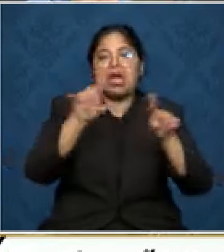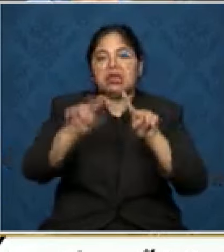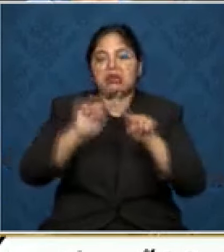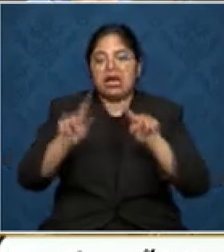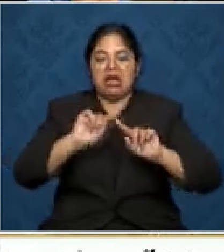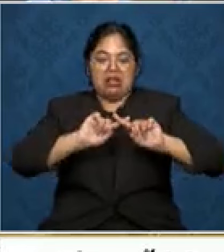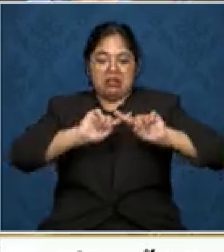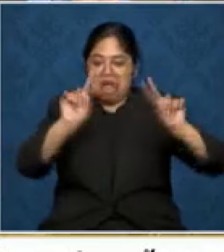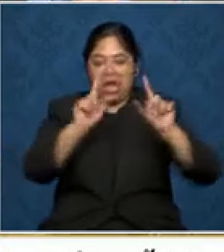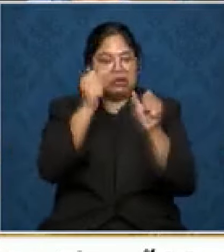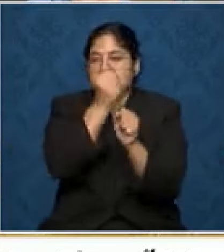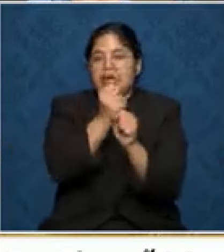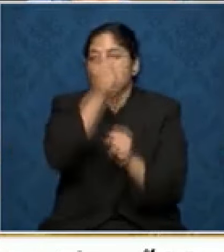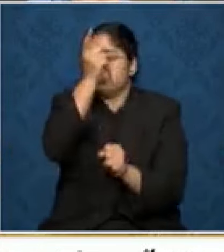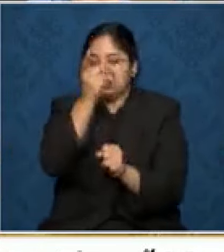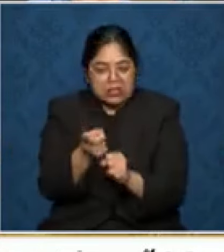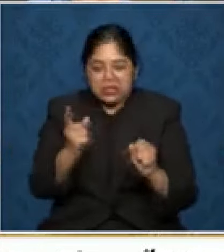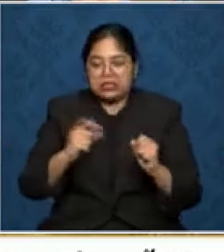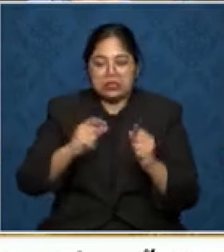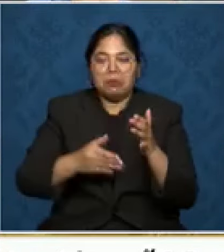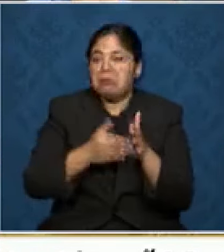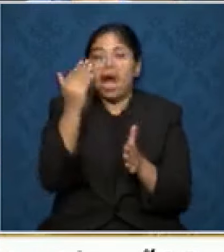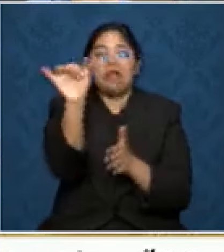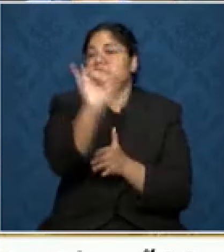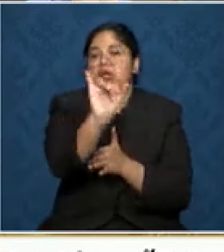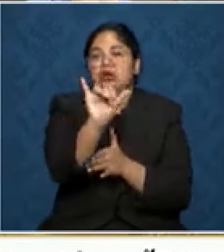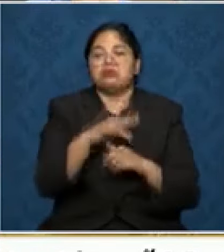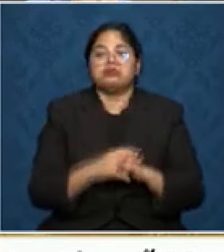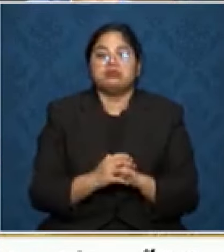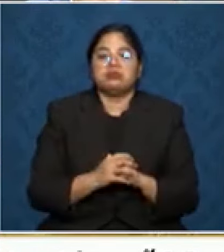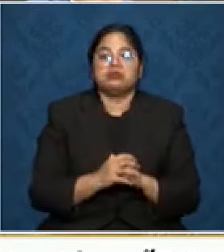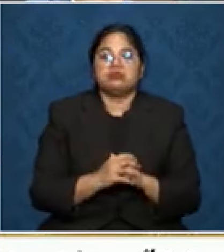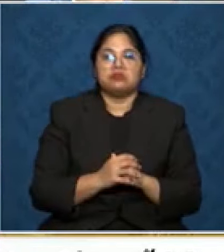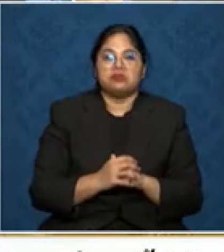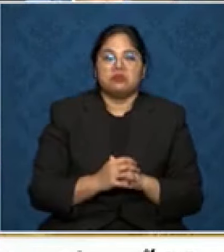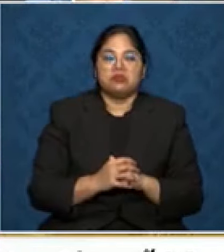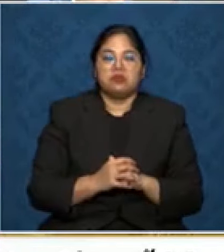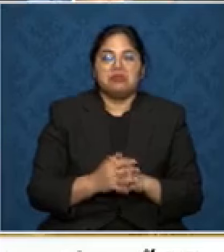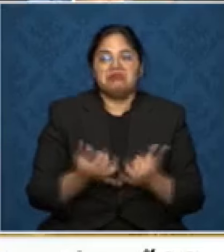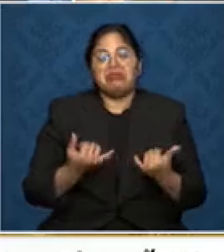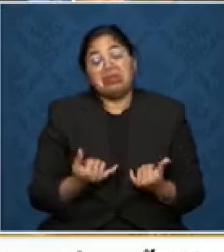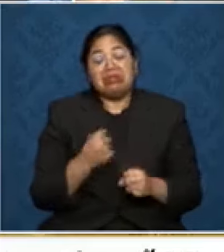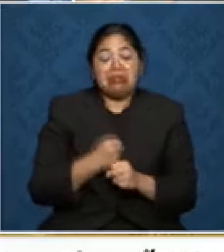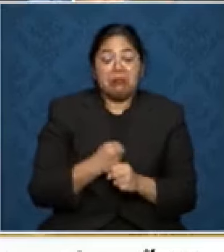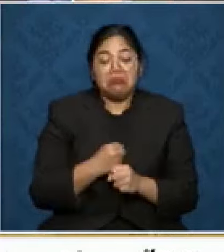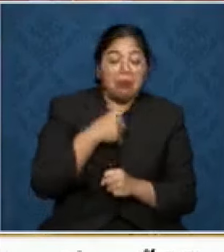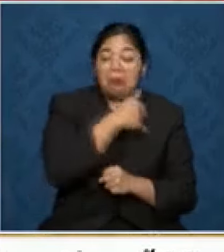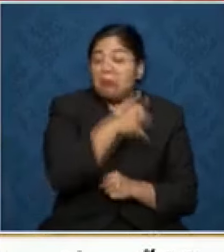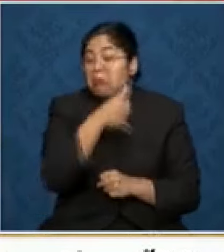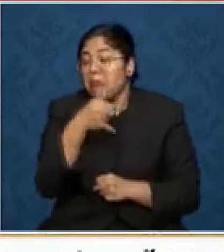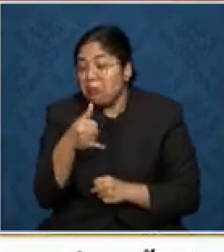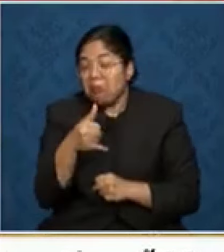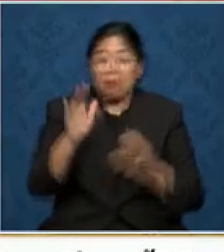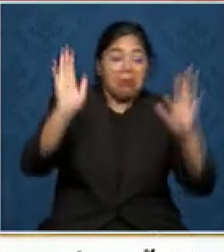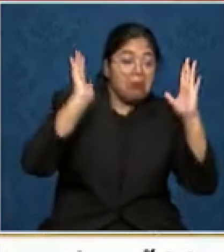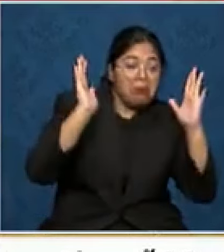อะไรเป็นชิ้นเป็นอันวันๆมีแต่อีวนเช้า